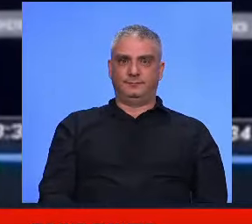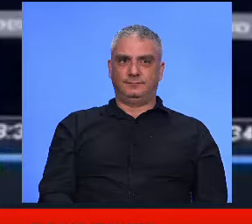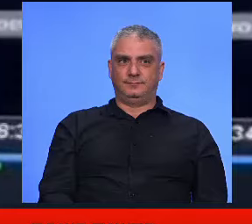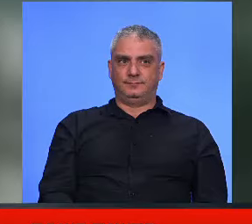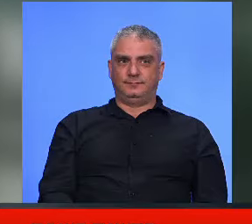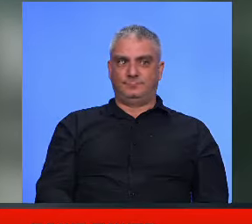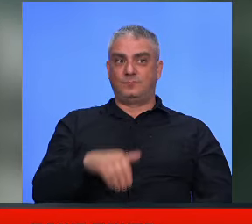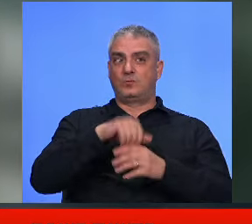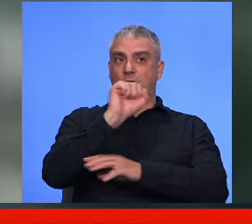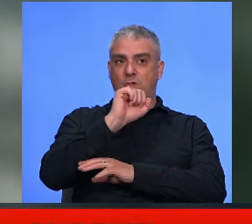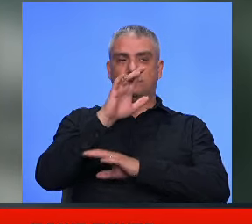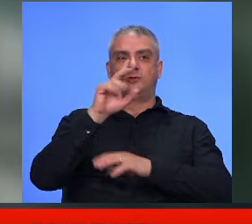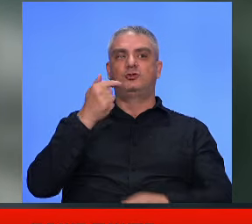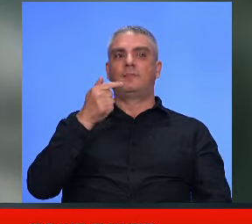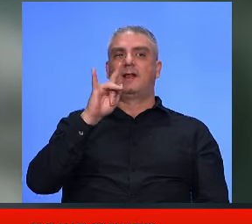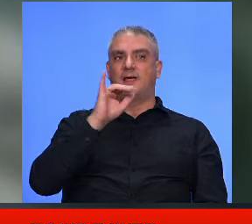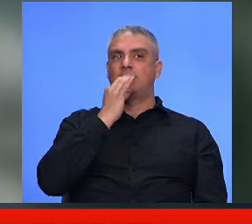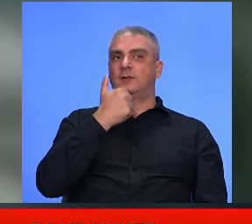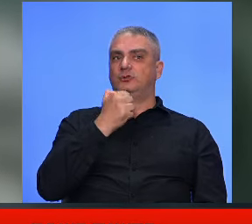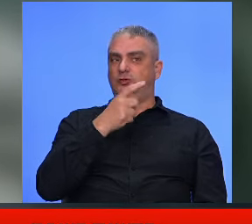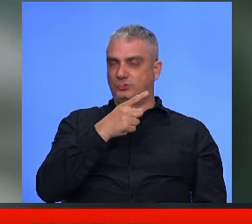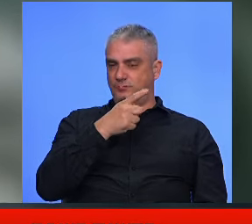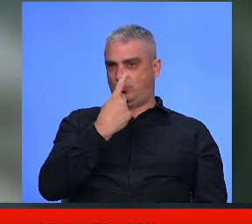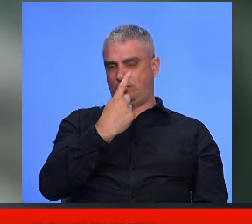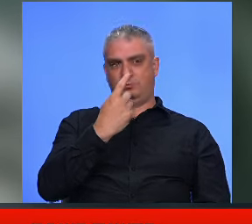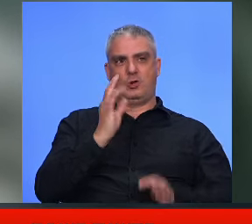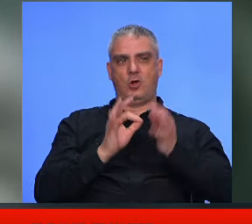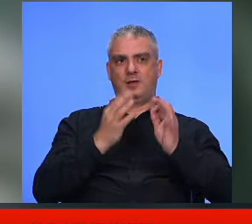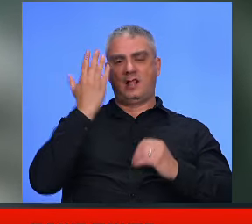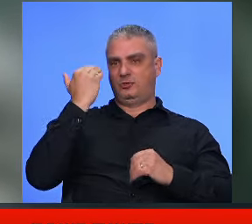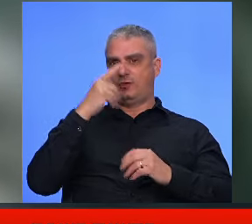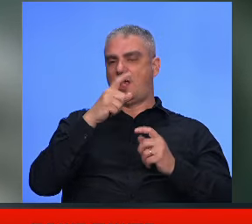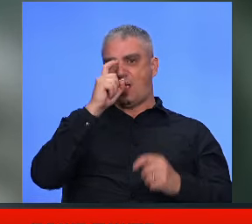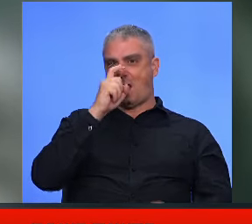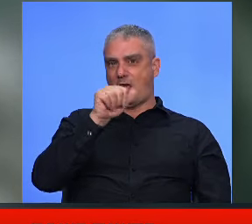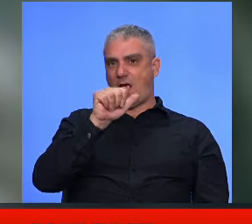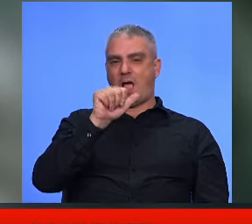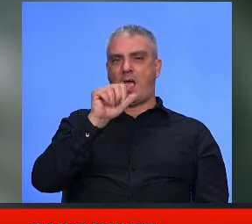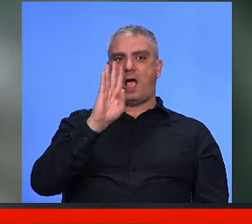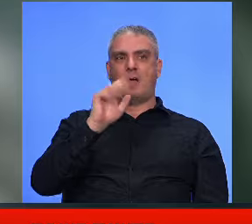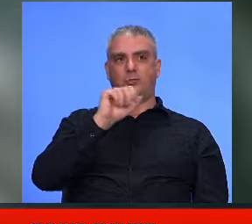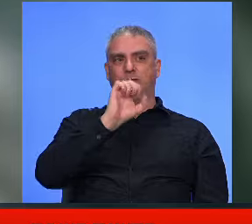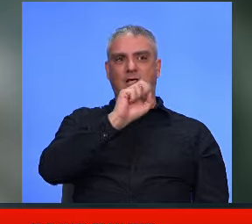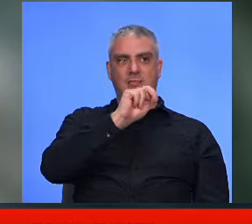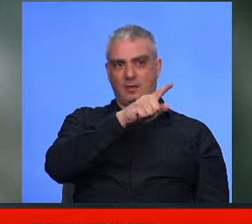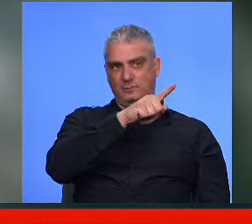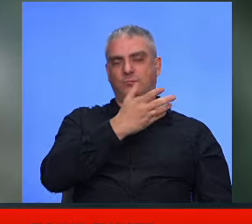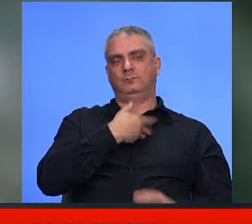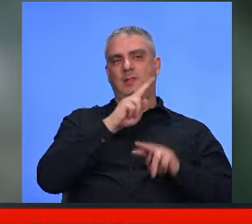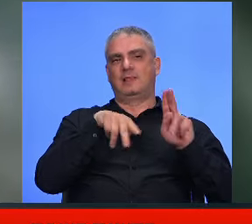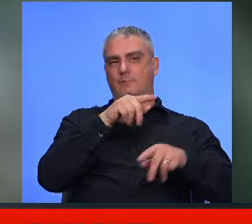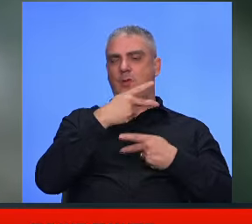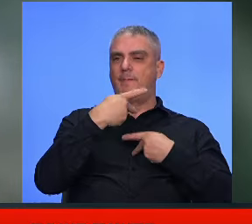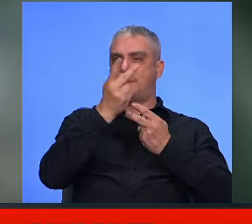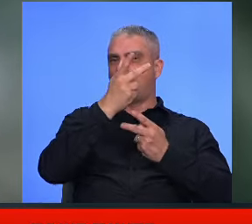בתוך המכונית ישב ג'מאל חיר כבן 60, חיר עורך דין לשעבר מאבו סנן. הוא פונה לקבלת טיפול רפואי במרכז